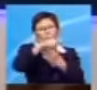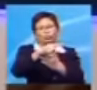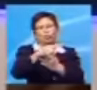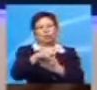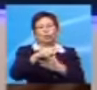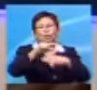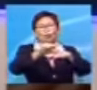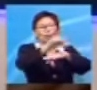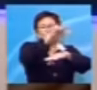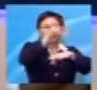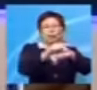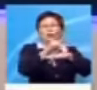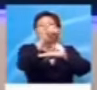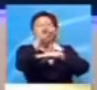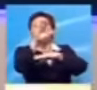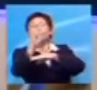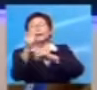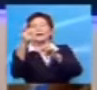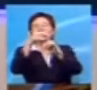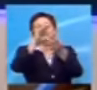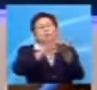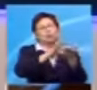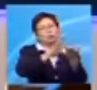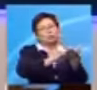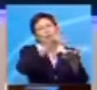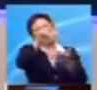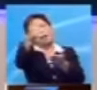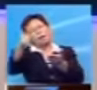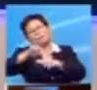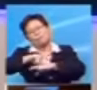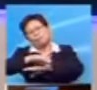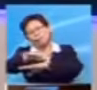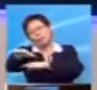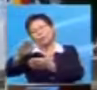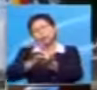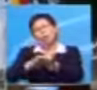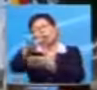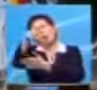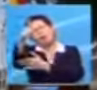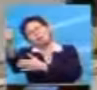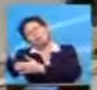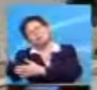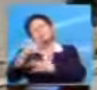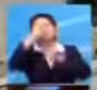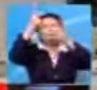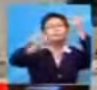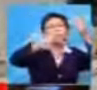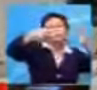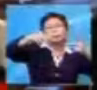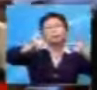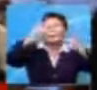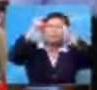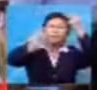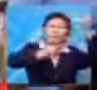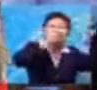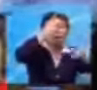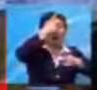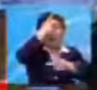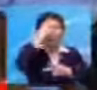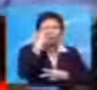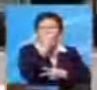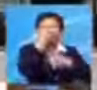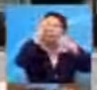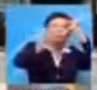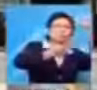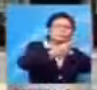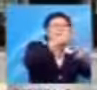penggunaan sistem itu ke sekolah-sekolah lain kelab susulan lawatan Perdana Menteri Datuk Seri Najib n